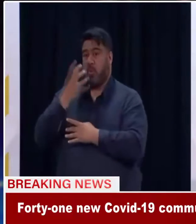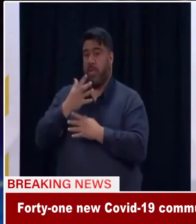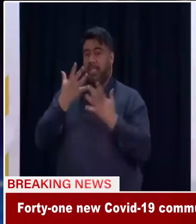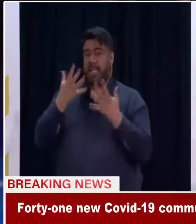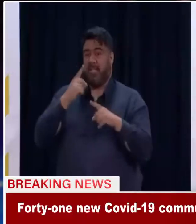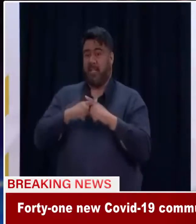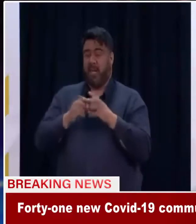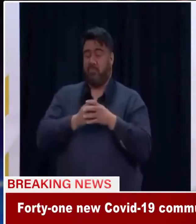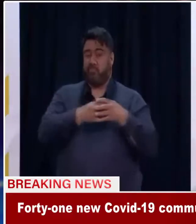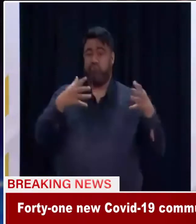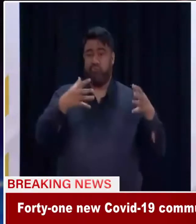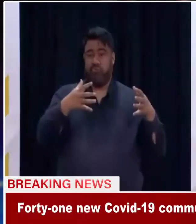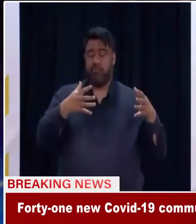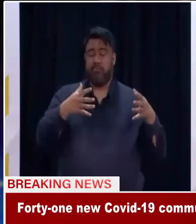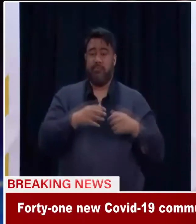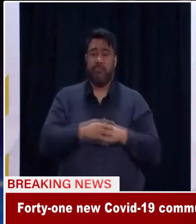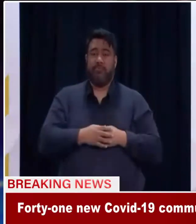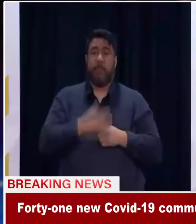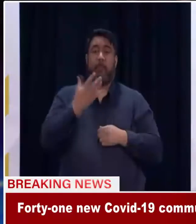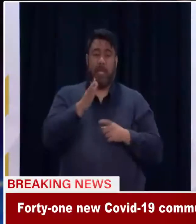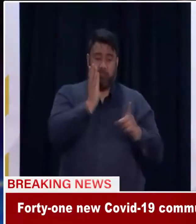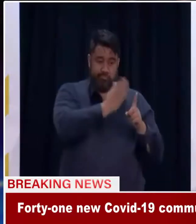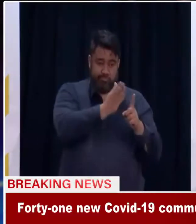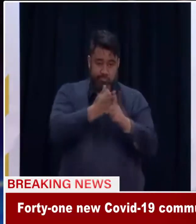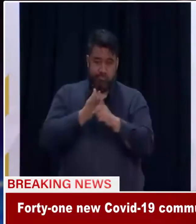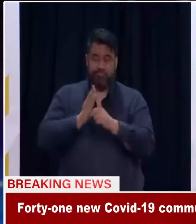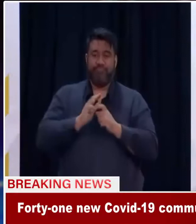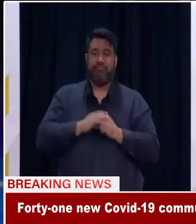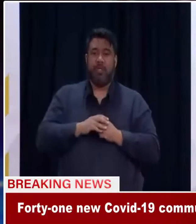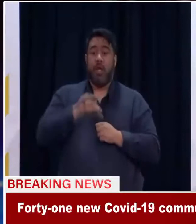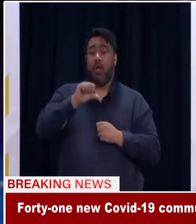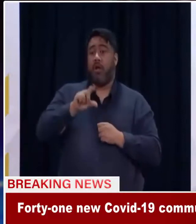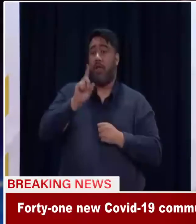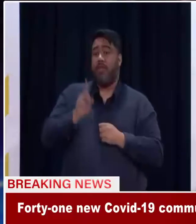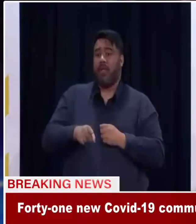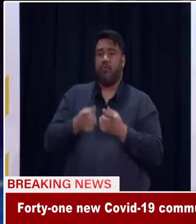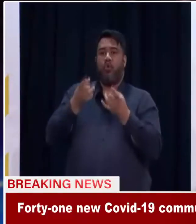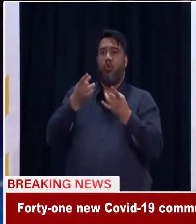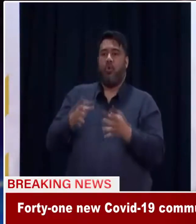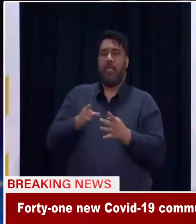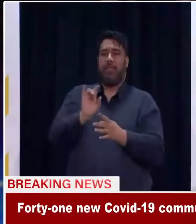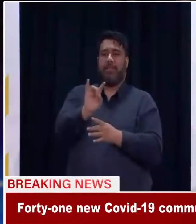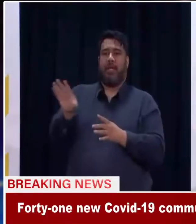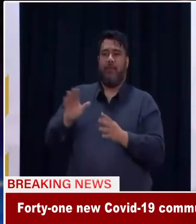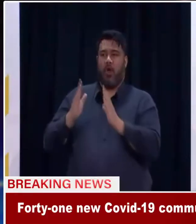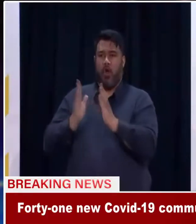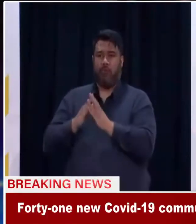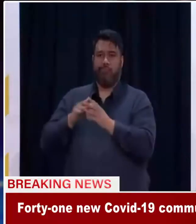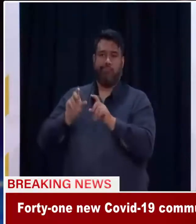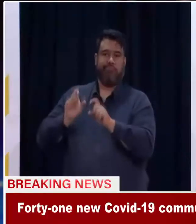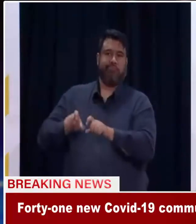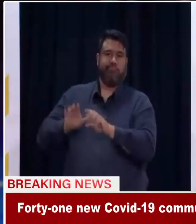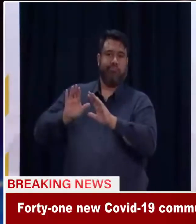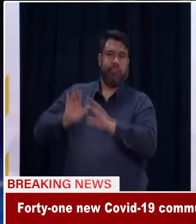ਸੰਬੰਧਿਤ 58 ਕੇਸ ਇਸ ਦੇ ਵਿੱਚ ਇਹਨਾਂ ਦੀ ਪੁਸ਼ਟੀ ਹੋਈ ਹੈ ਇਸੇ ਦੇ ਨਾਲ ਇਹ ਵੀ ਦੱਸਿਆ ਗਿਆ ਕਿ 8 ਲੋਕ ਇਸ ਸਮੇਂ ਹਸਪੀਟਲ ਦੇ ਵਿੱਚ ਨੇ